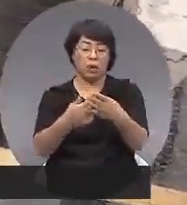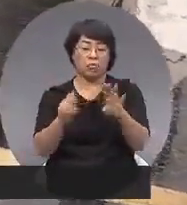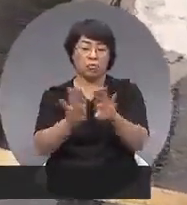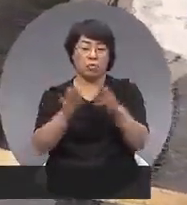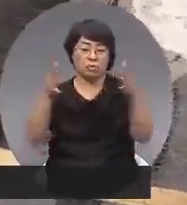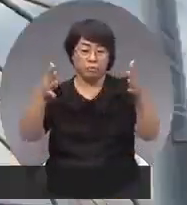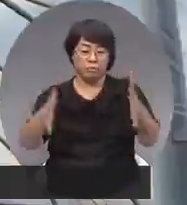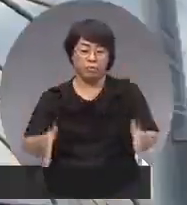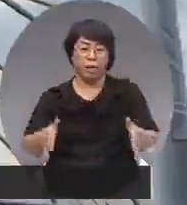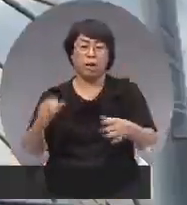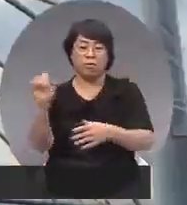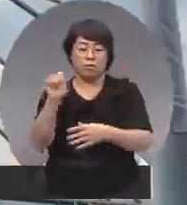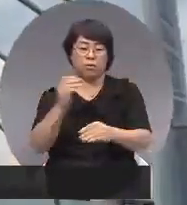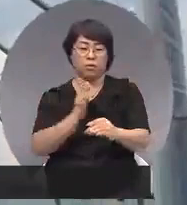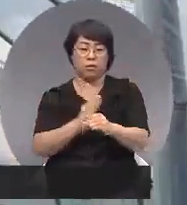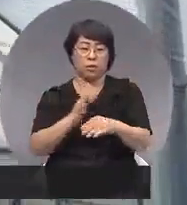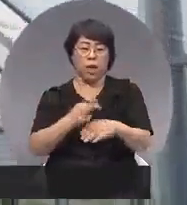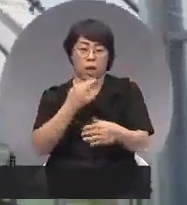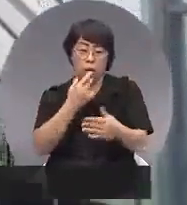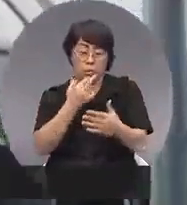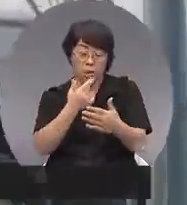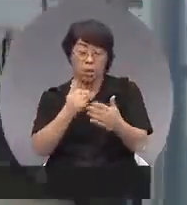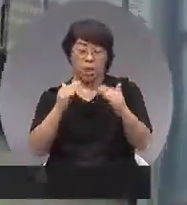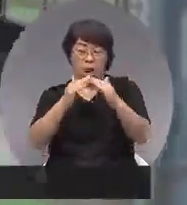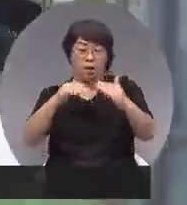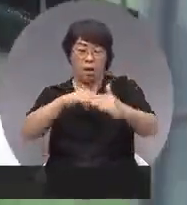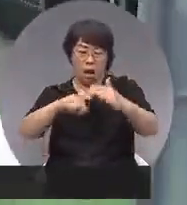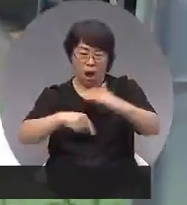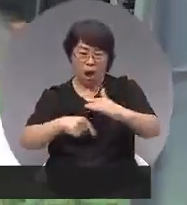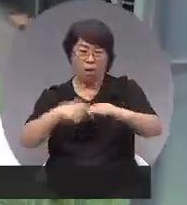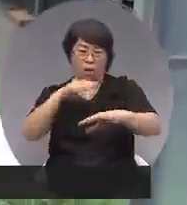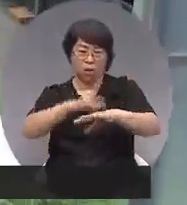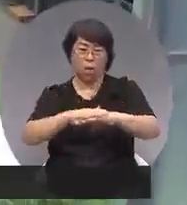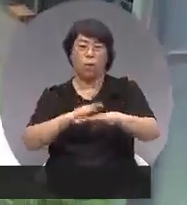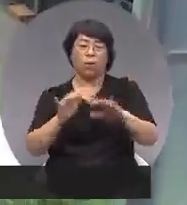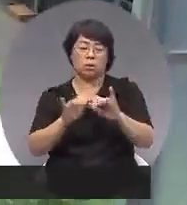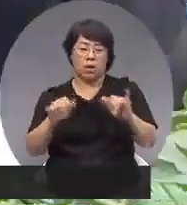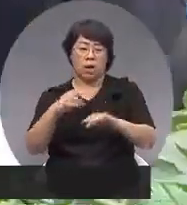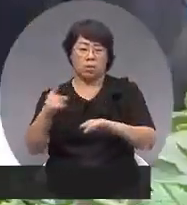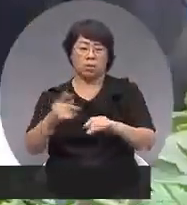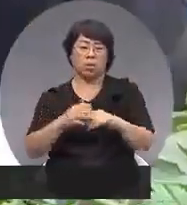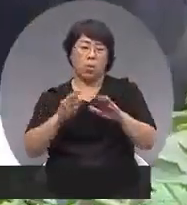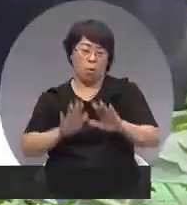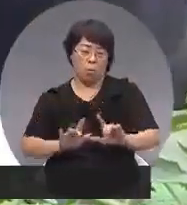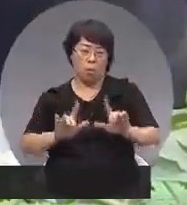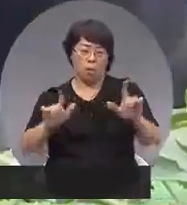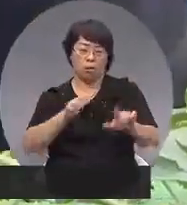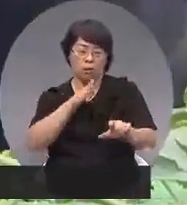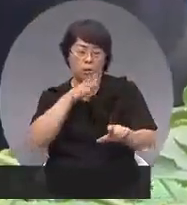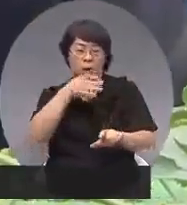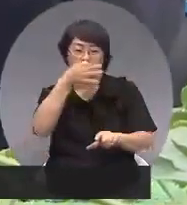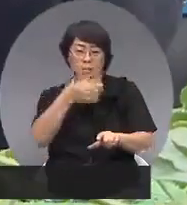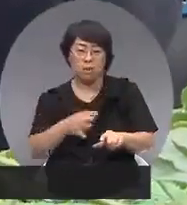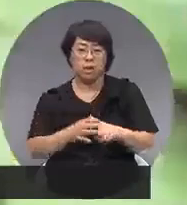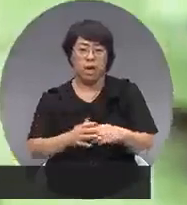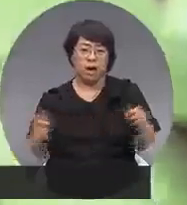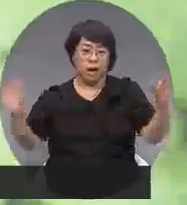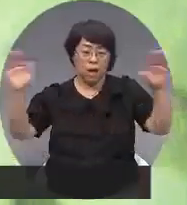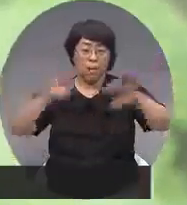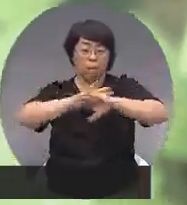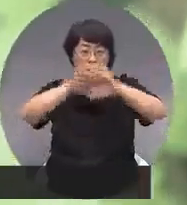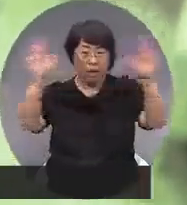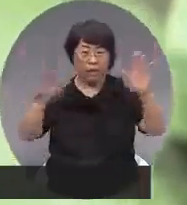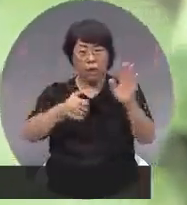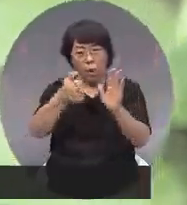거죠 비닐하우스 안에서 일하는 농민들도 올 여름 더위는 유독 힘듭니다 한낮에는 50도